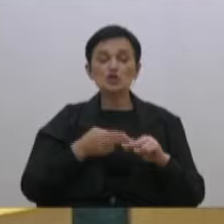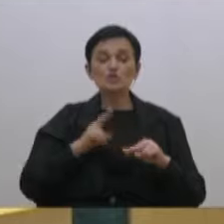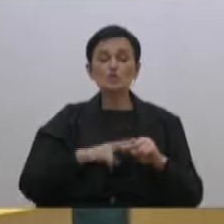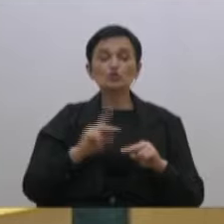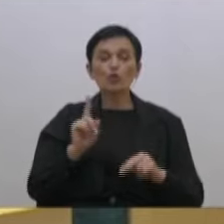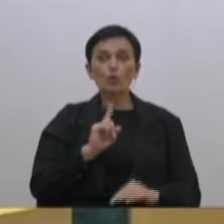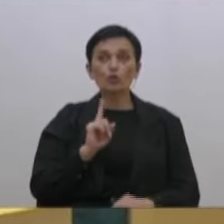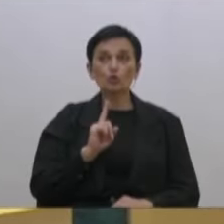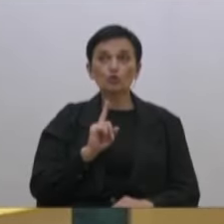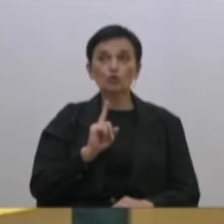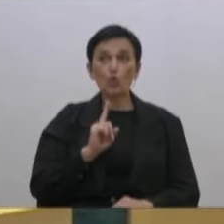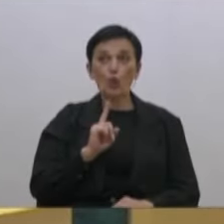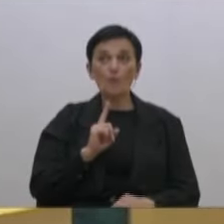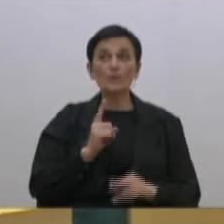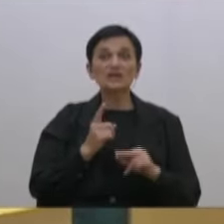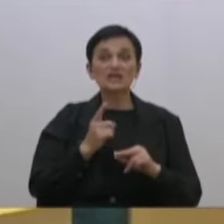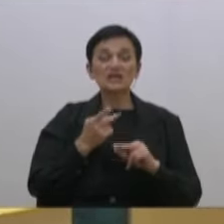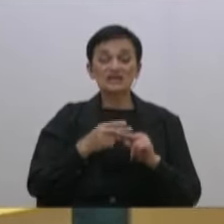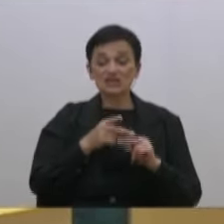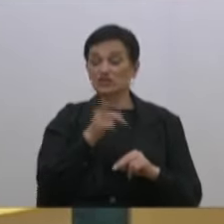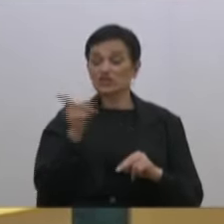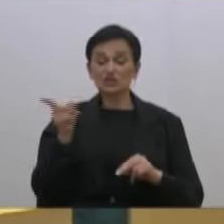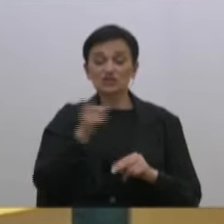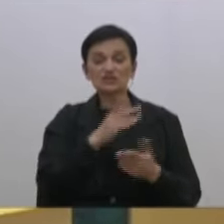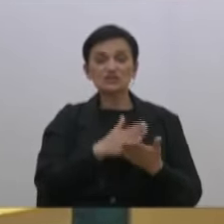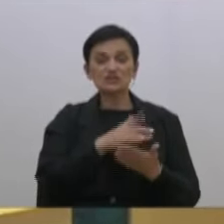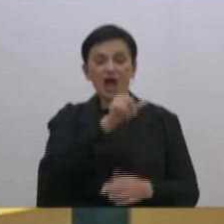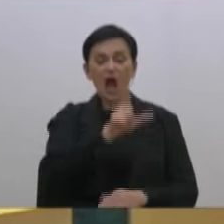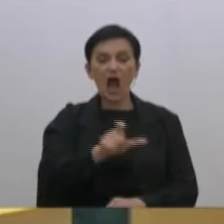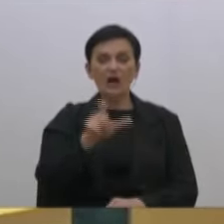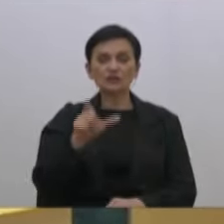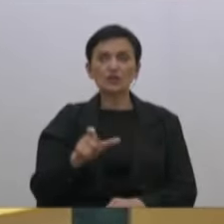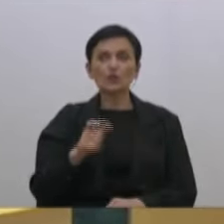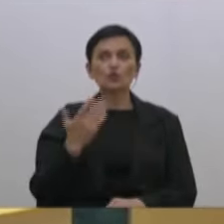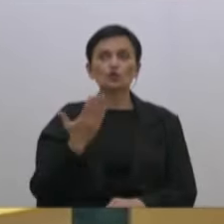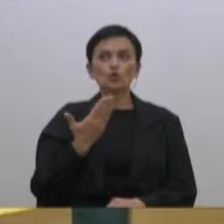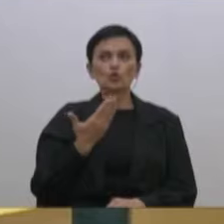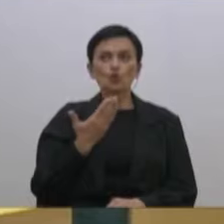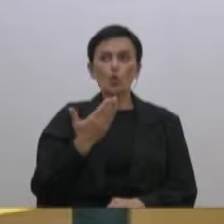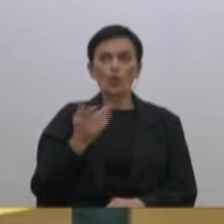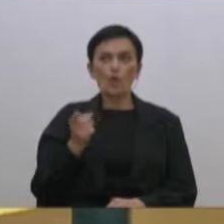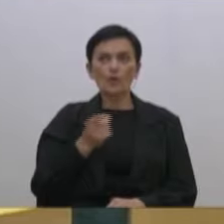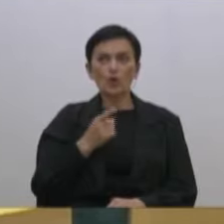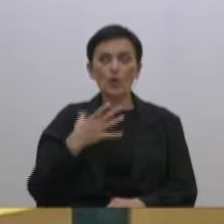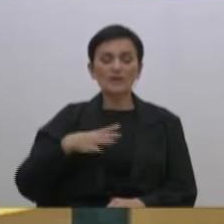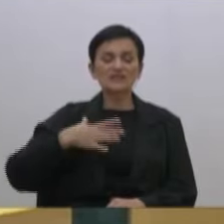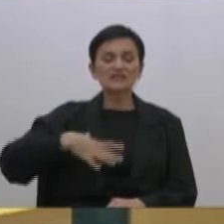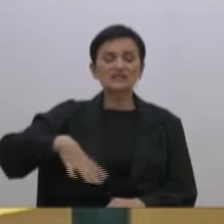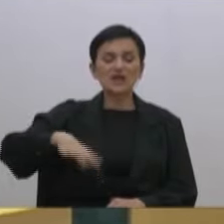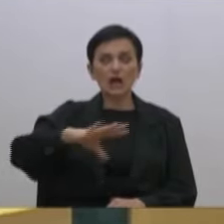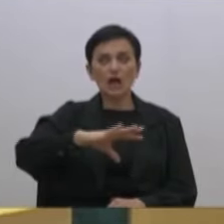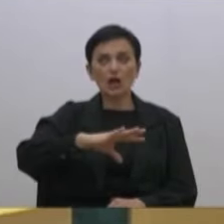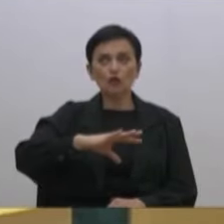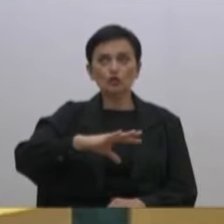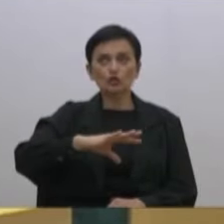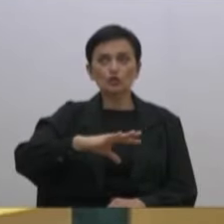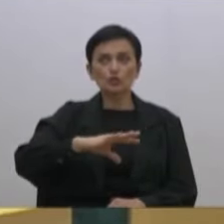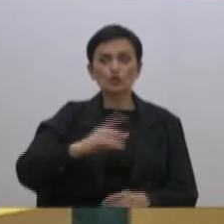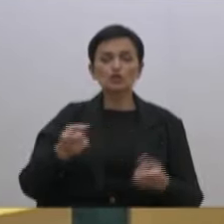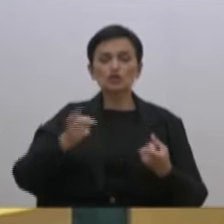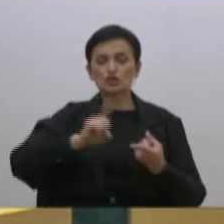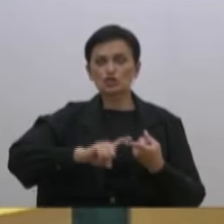რომ ის და ისინი არიან ადამიანები რომლებიც საქართველოს